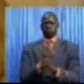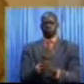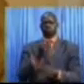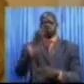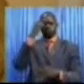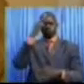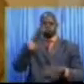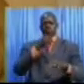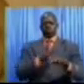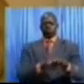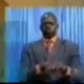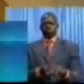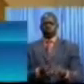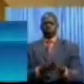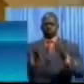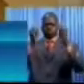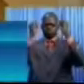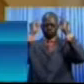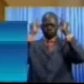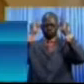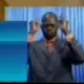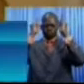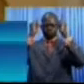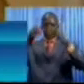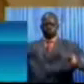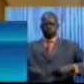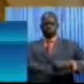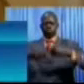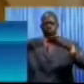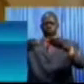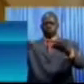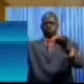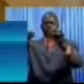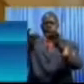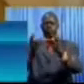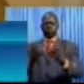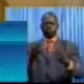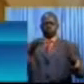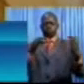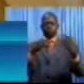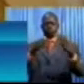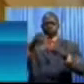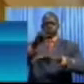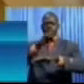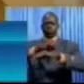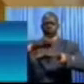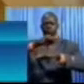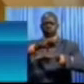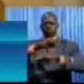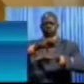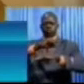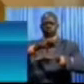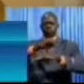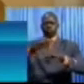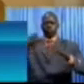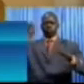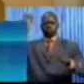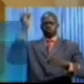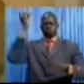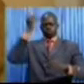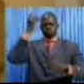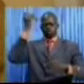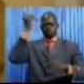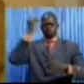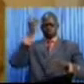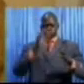l'instant, l'Institut délivre le diplôme d'études supérieures en diplomatie et